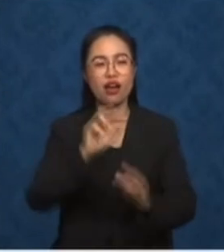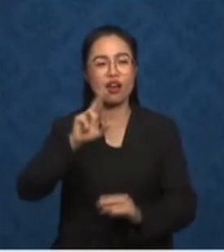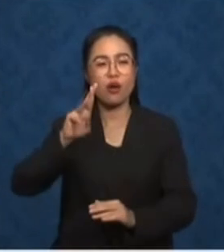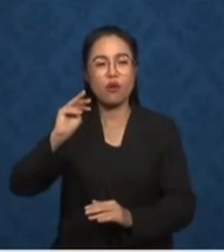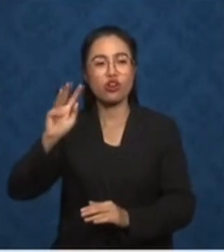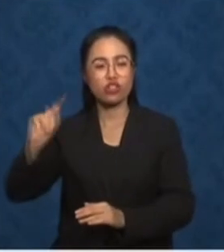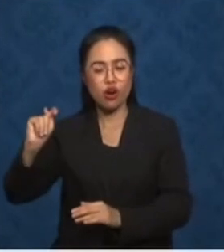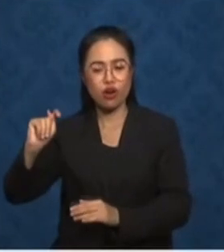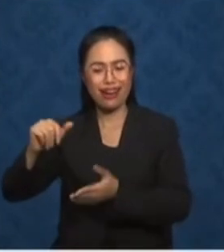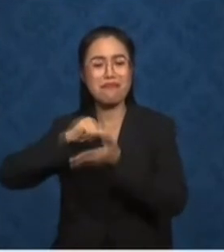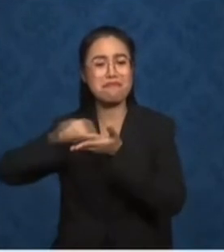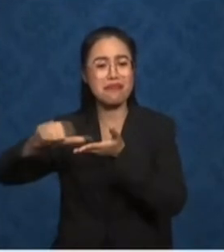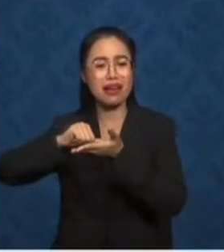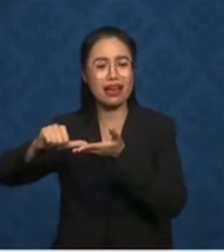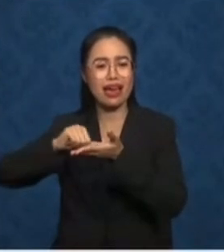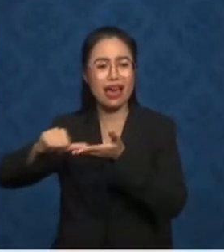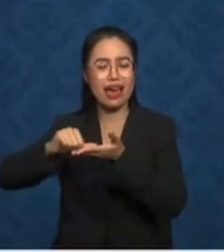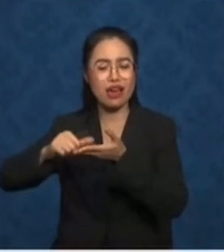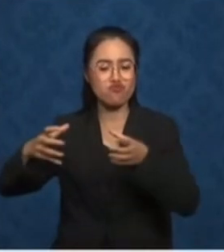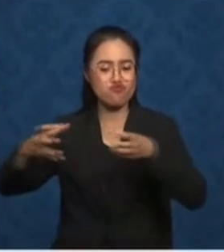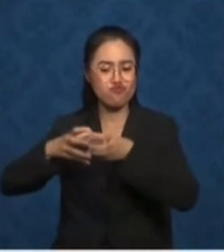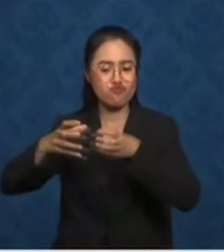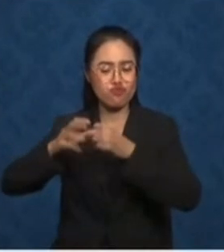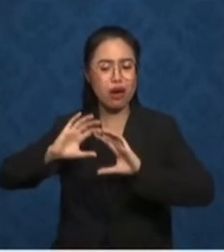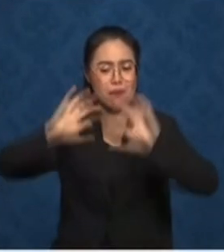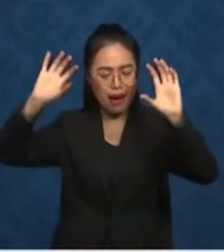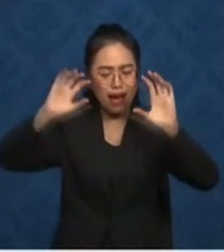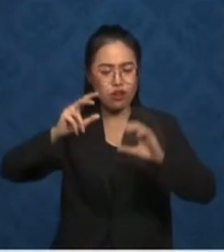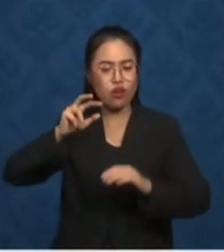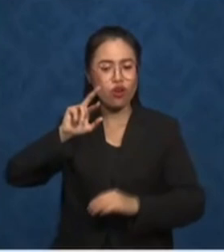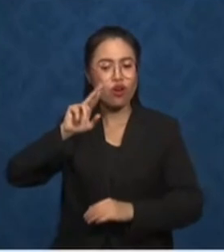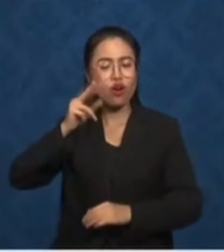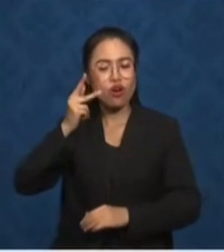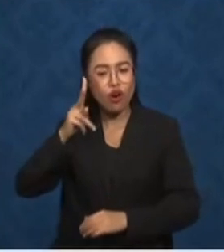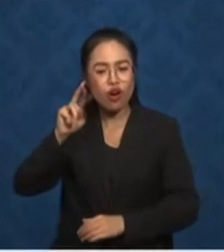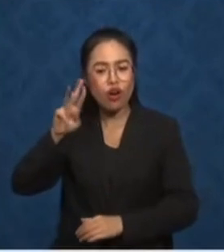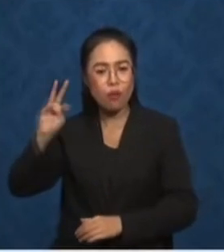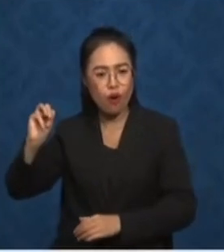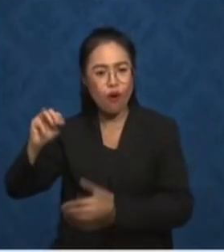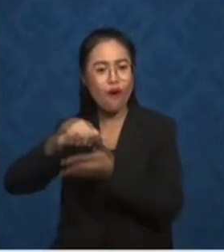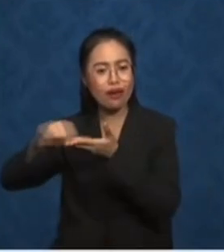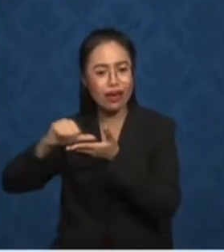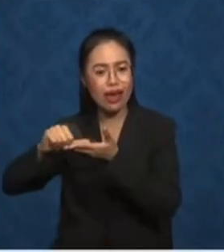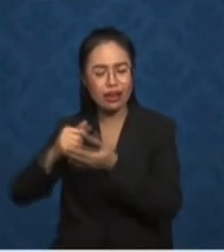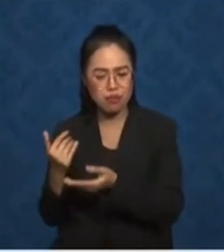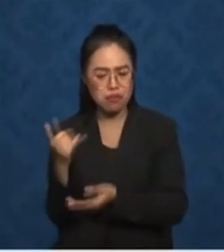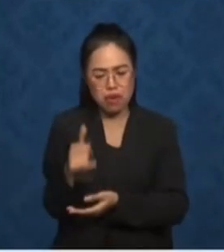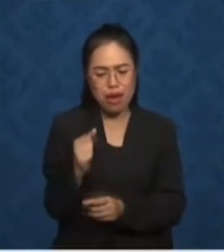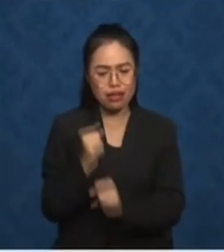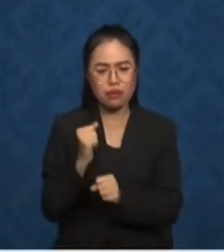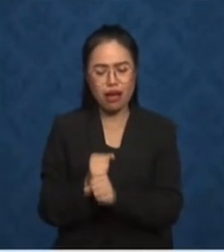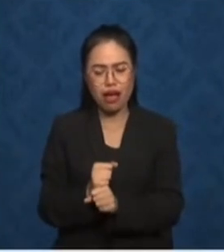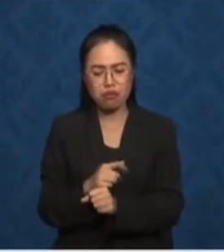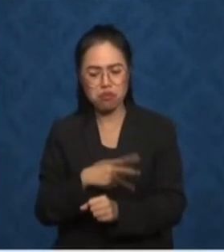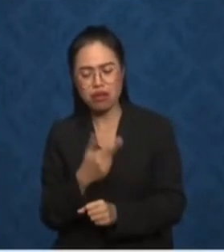ีเพื่อจะใช้การปรโครรมอคงใครแลวรู้ว่าจะเรีใจรัฒมนตีไปทำไมที่ไม่มาทำงานเกลีใจพ